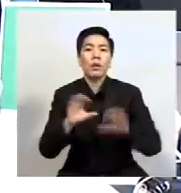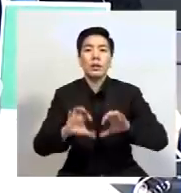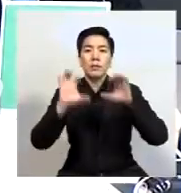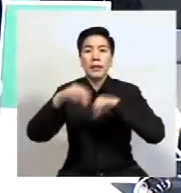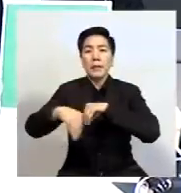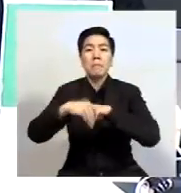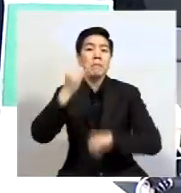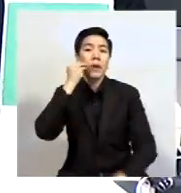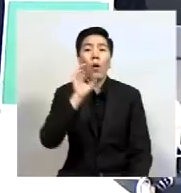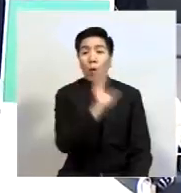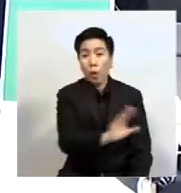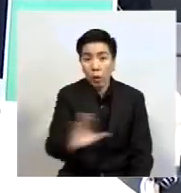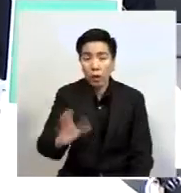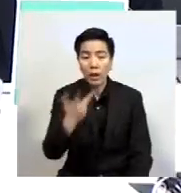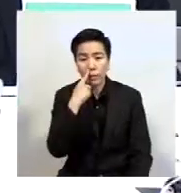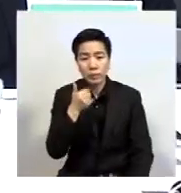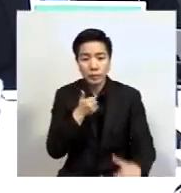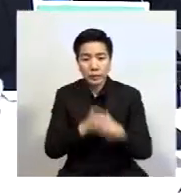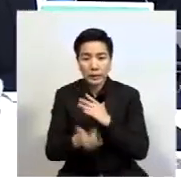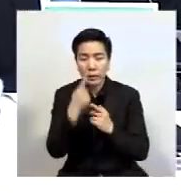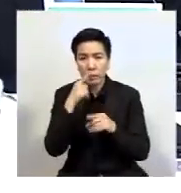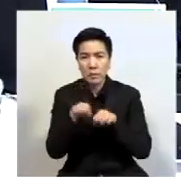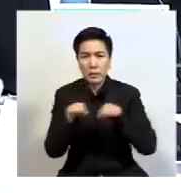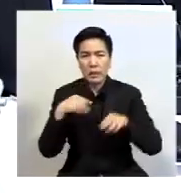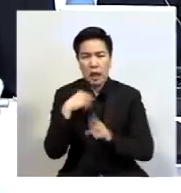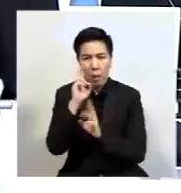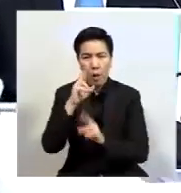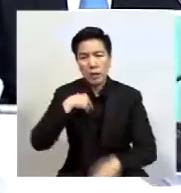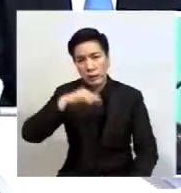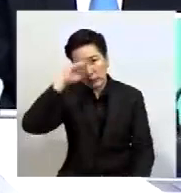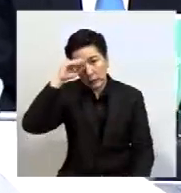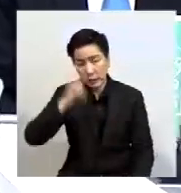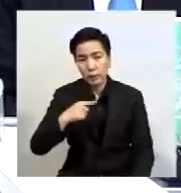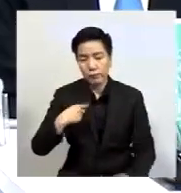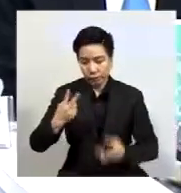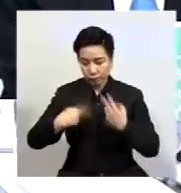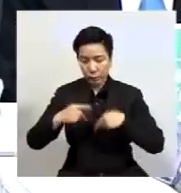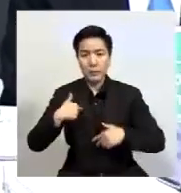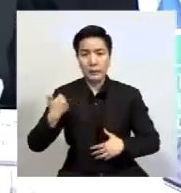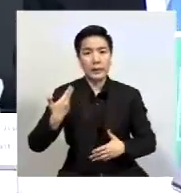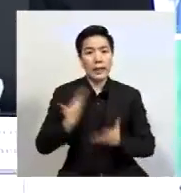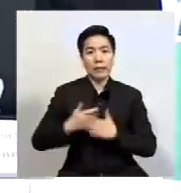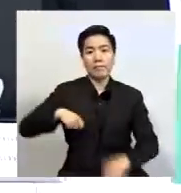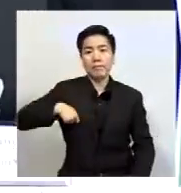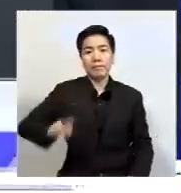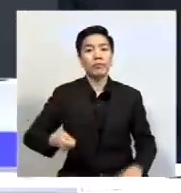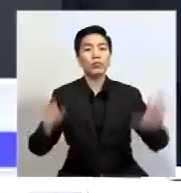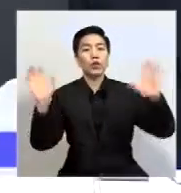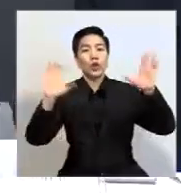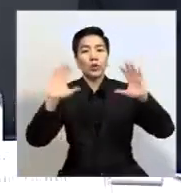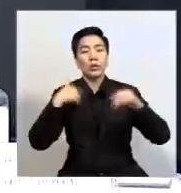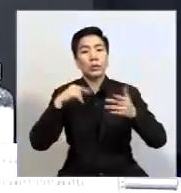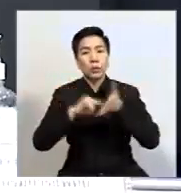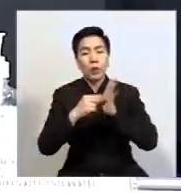ที่ใกล้บ้านท่านปกติถ้าท่านเข้าเกณฑ์การเฝ้าระวังจะได้รับการตรวจรักษาไม่ได้เสียค่าใช้จ่ายนะครับแ